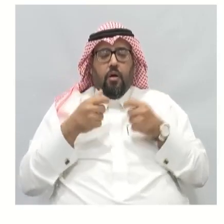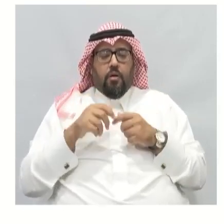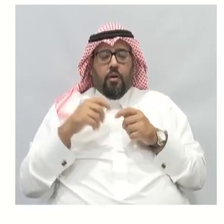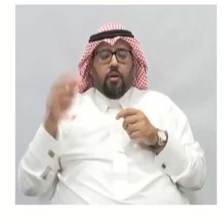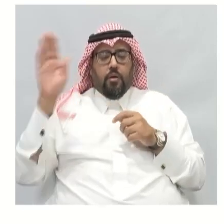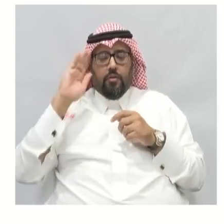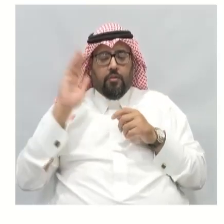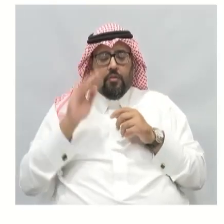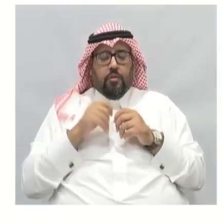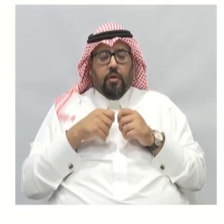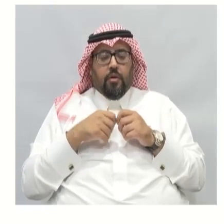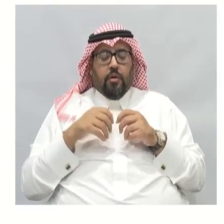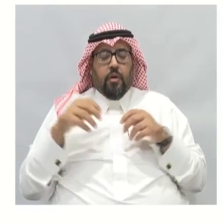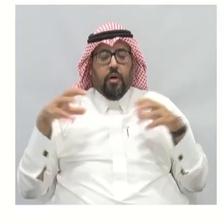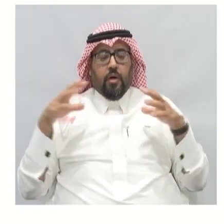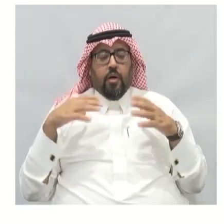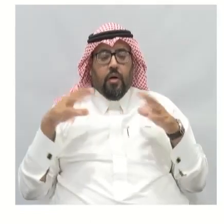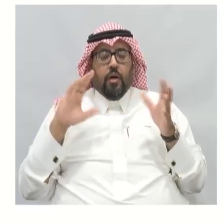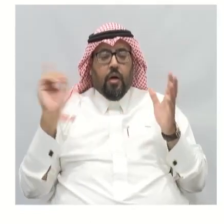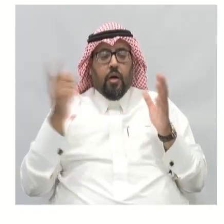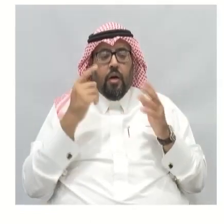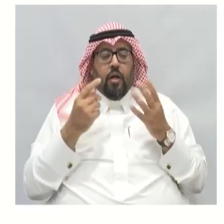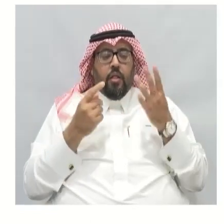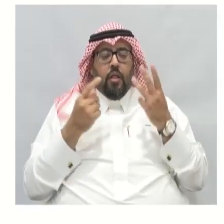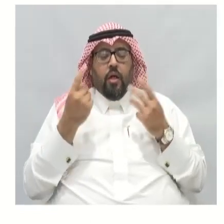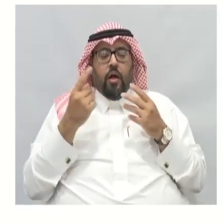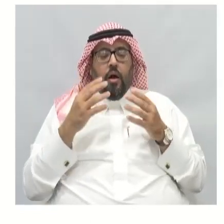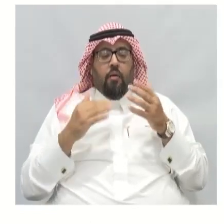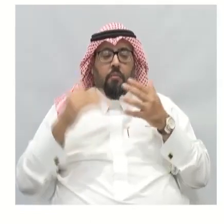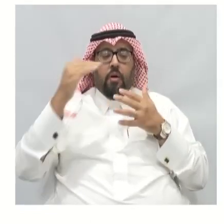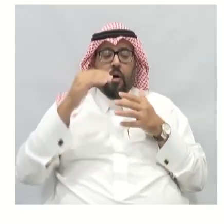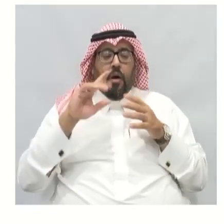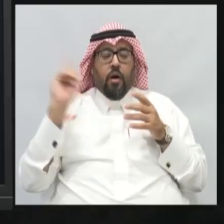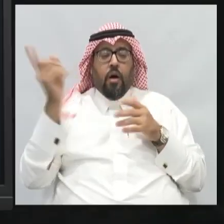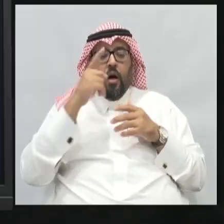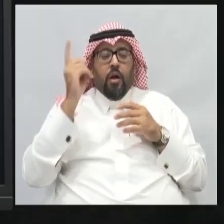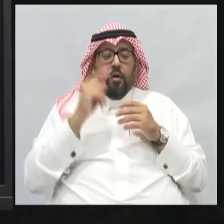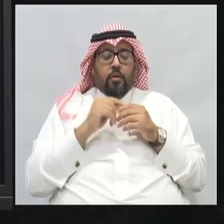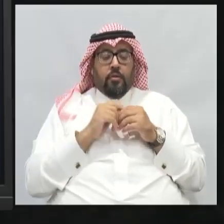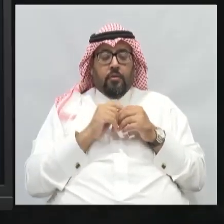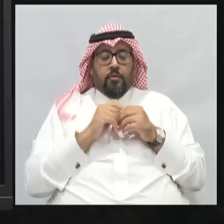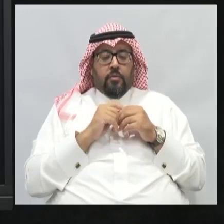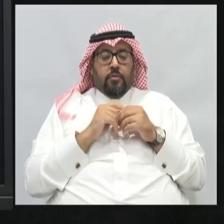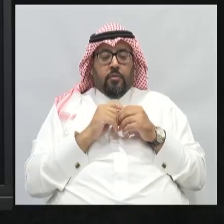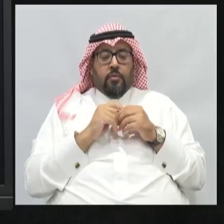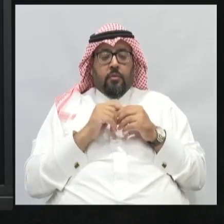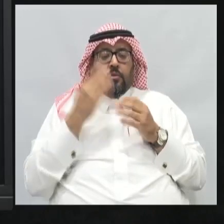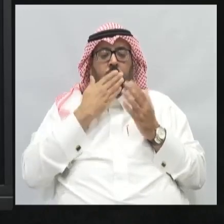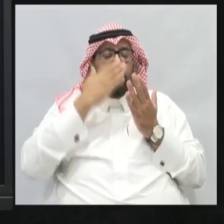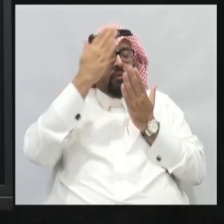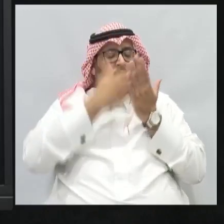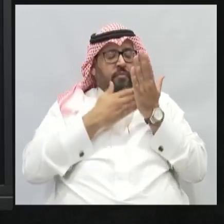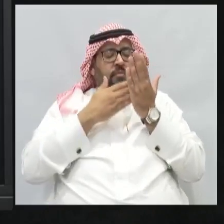اربعه بال من الناتج المحلي الاجمالي وهو ثاني اعلى معدل من الانفاق العسكري عالميا سنقرا